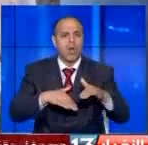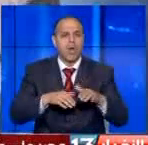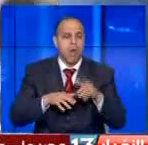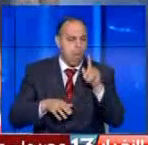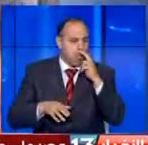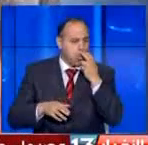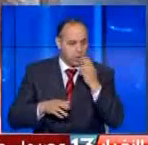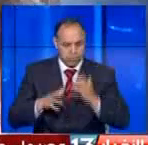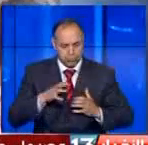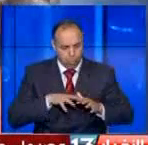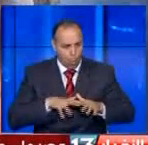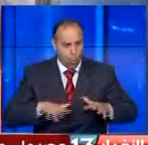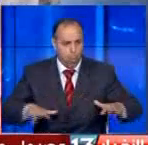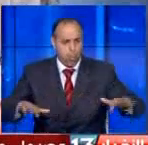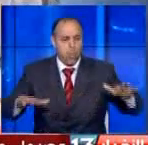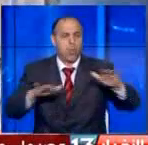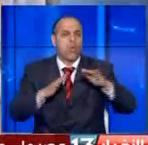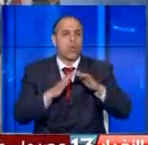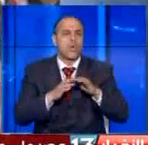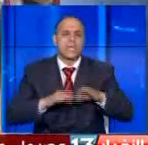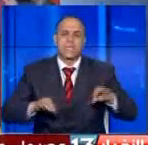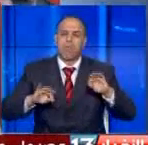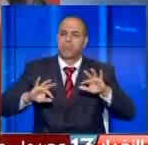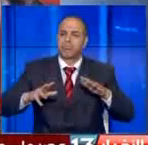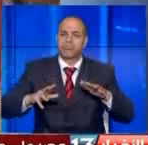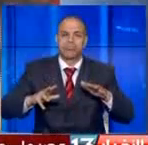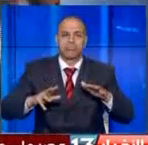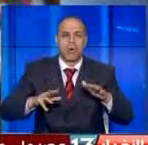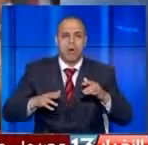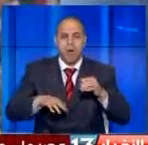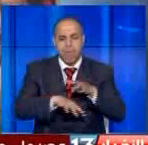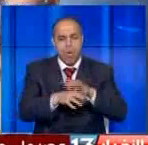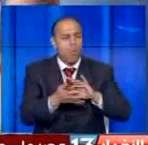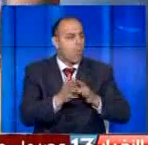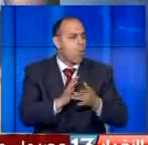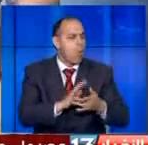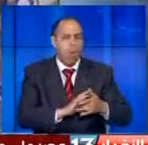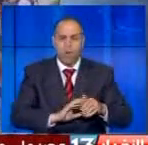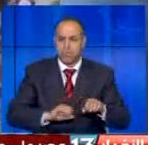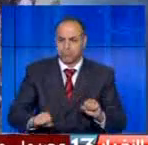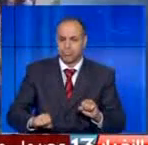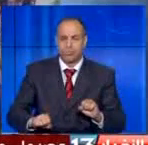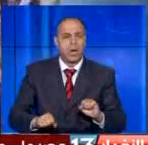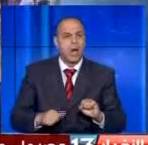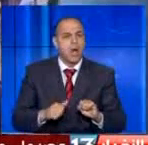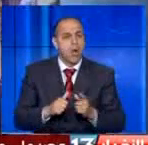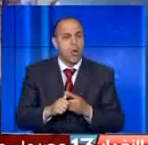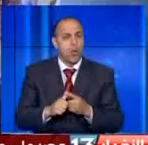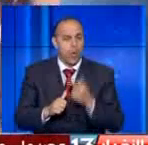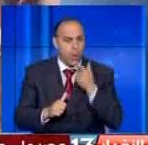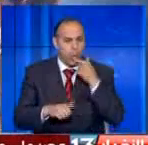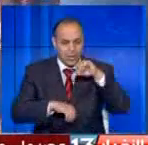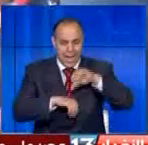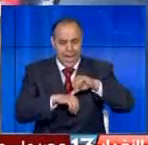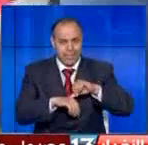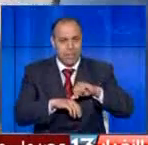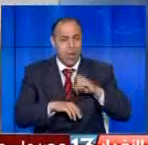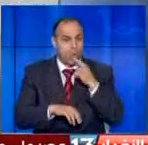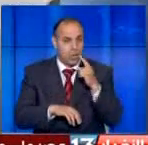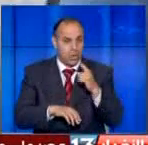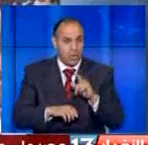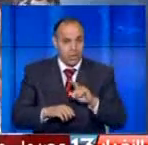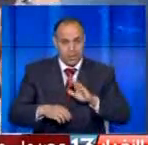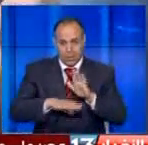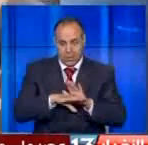القوات المسلحة المصرية بأبرز الساحات عبر المحافظات كلها خاصة منها ميادين العاصمة